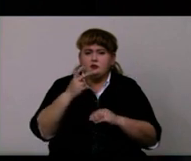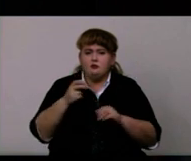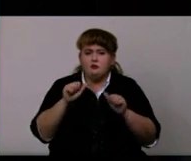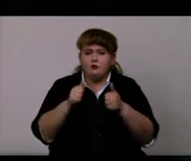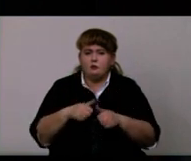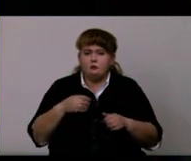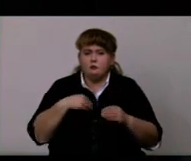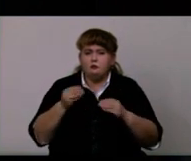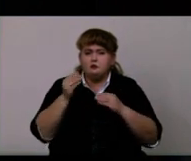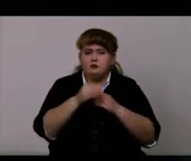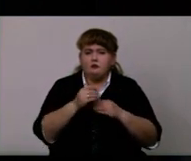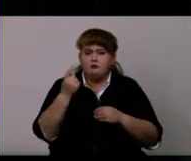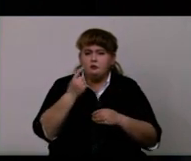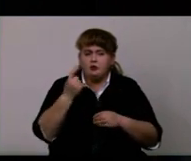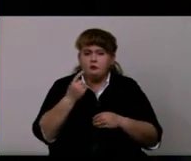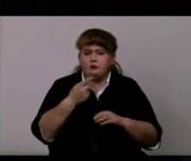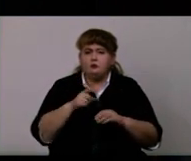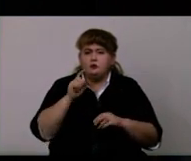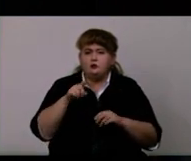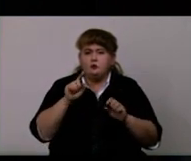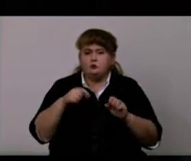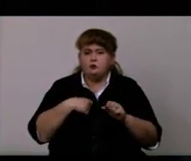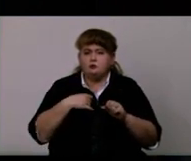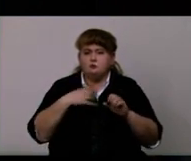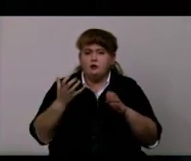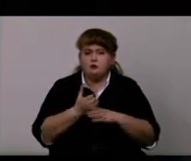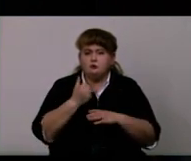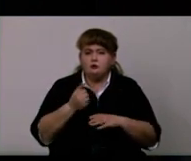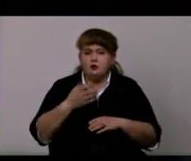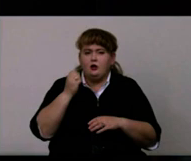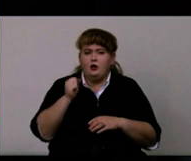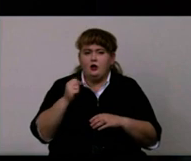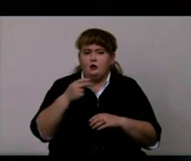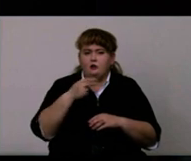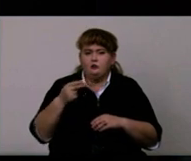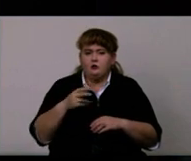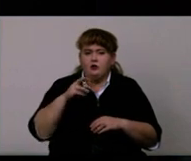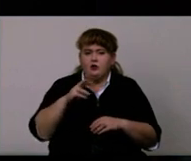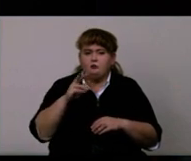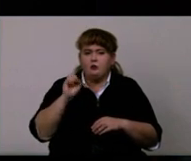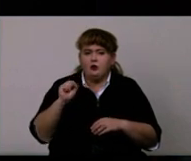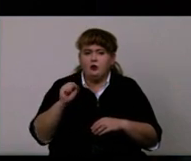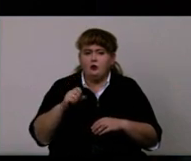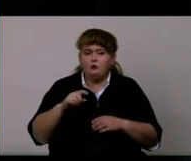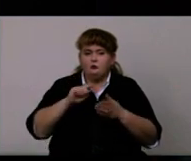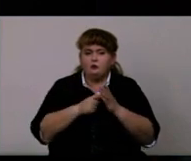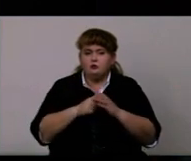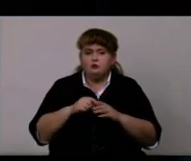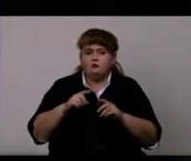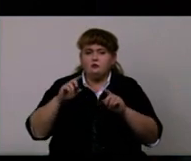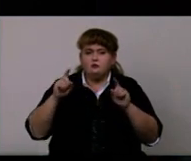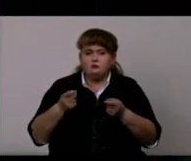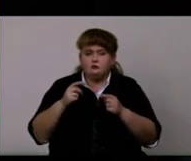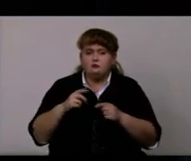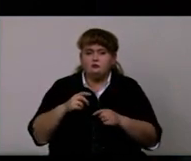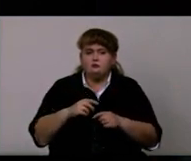мы подставим в первую. Тогда у нас получается а равно ma умножить на скобку v2 в